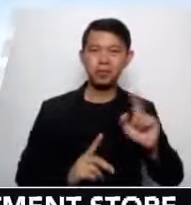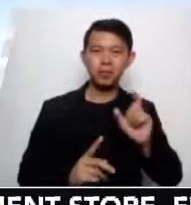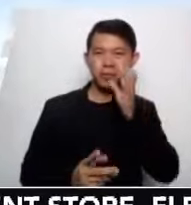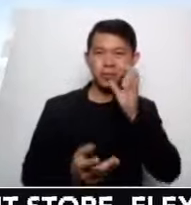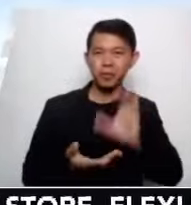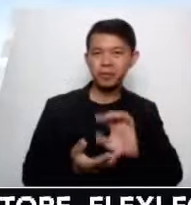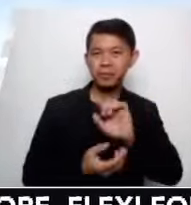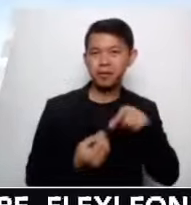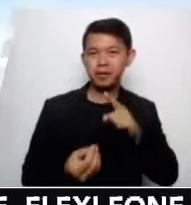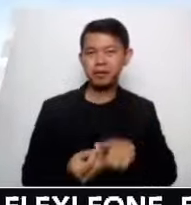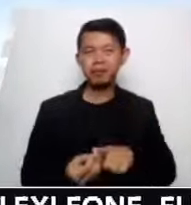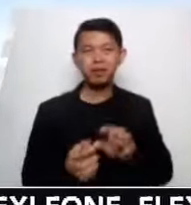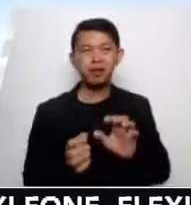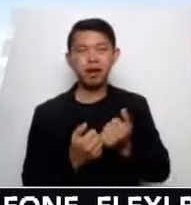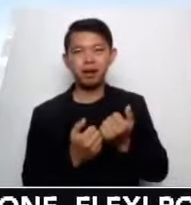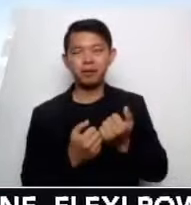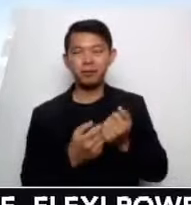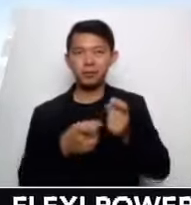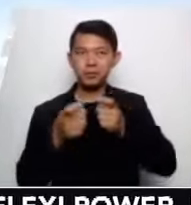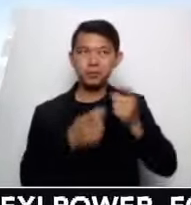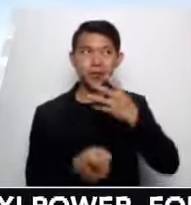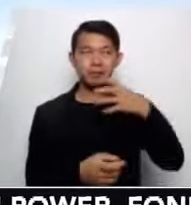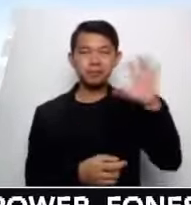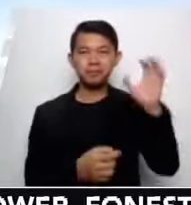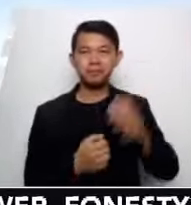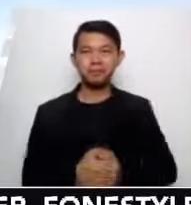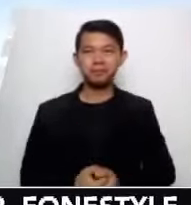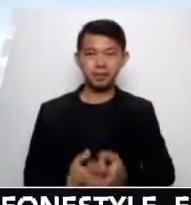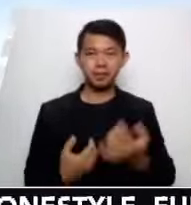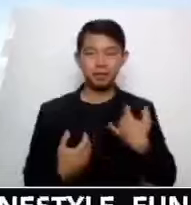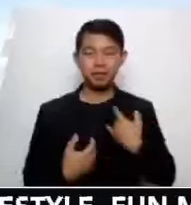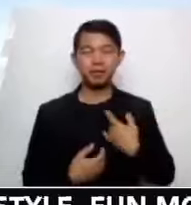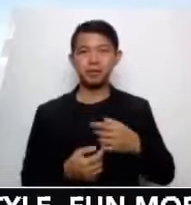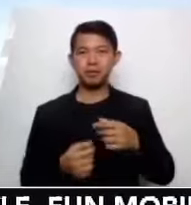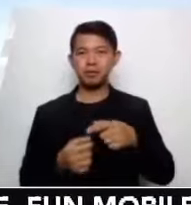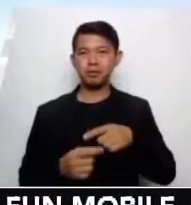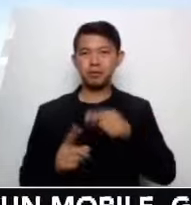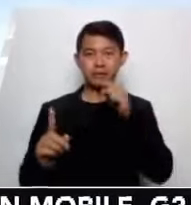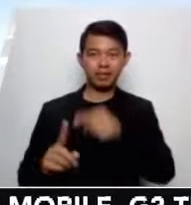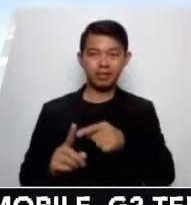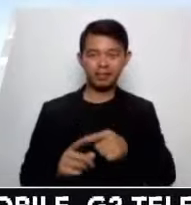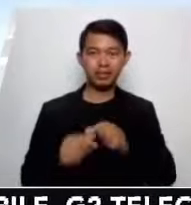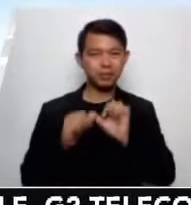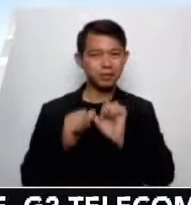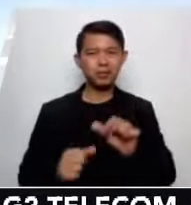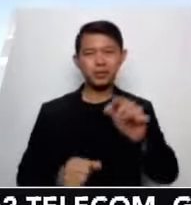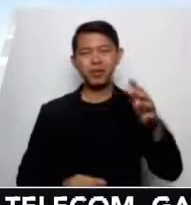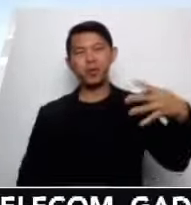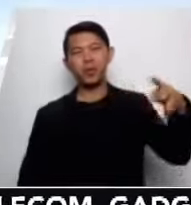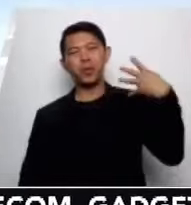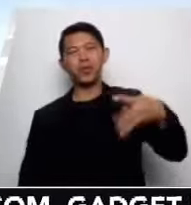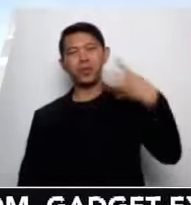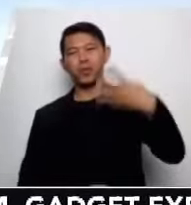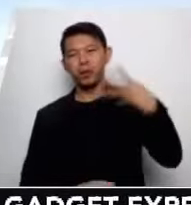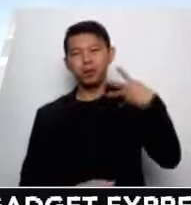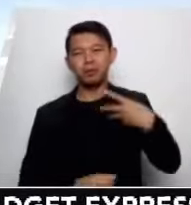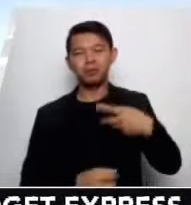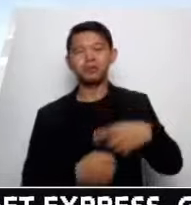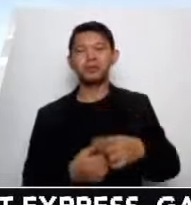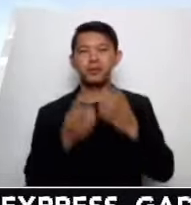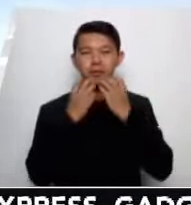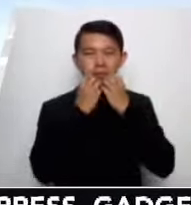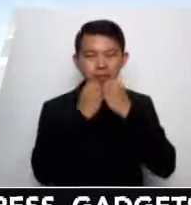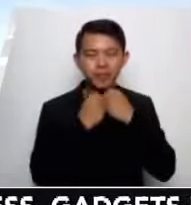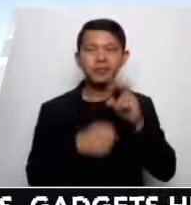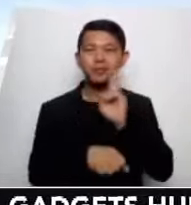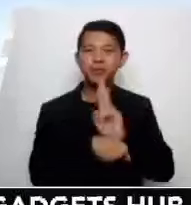Si Ivan Bayani, doble kayo daw sa pagpapaypay para makatipid na rin sa paggamit ng kuryente. Lagi rin daw siyang umiinom ng